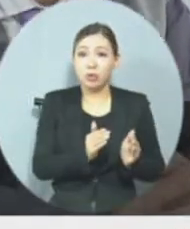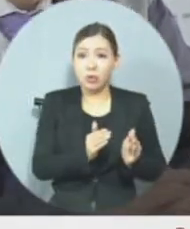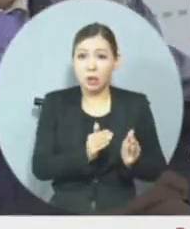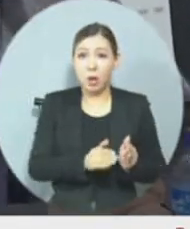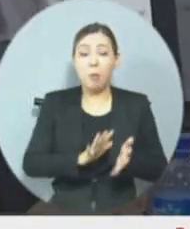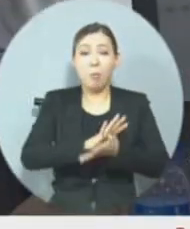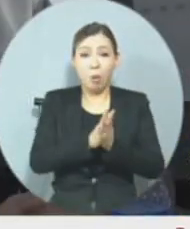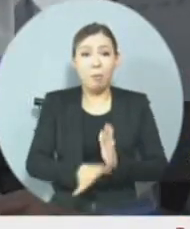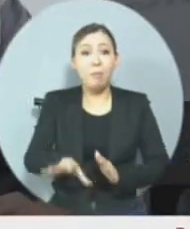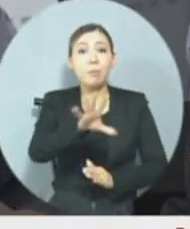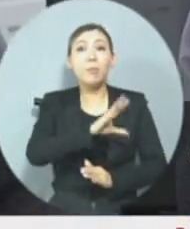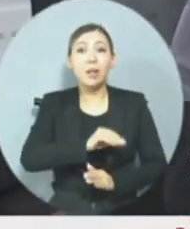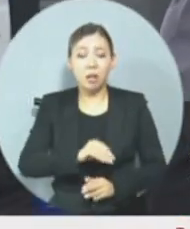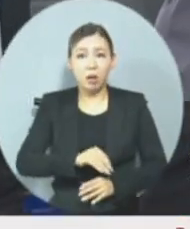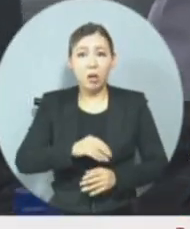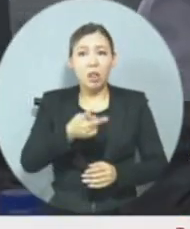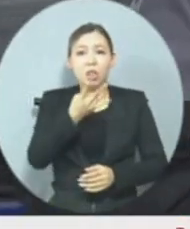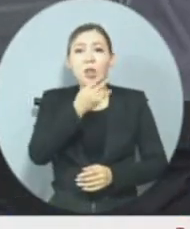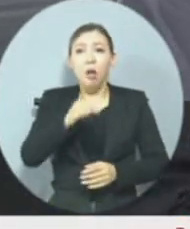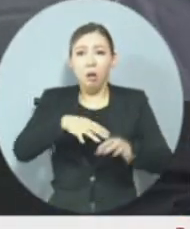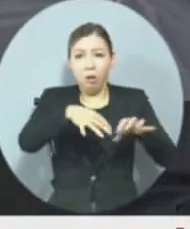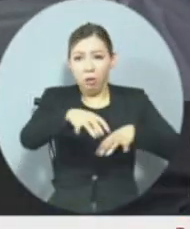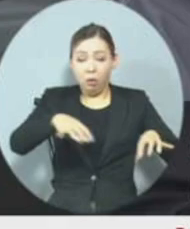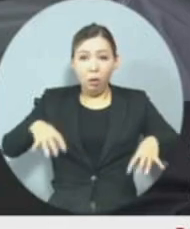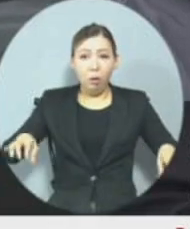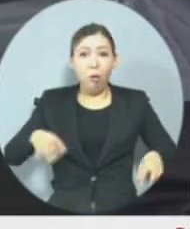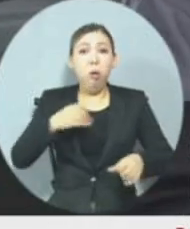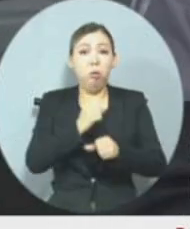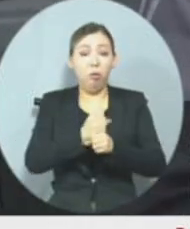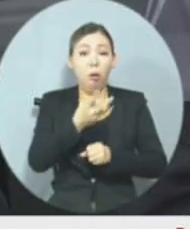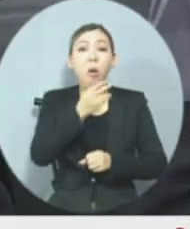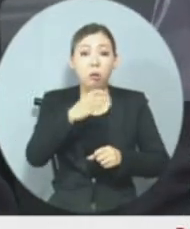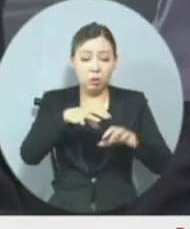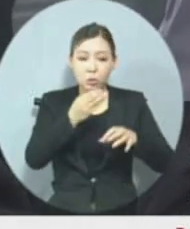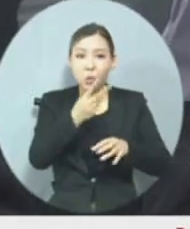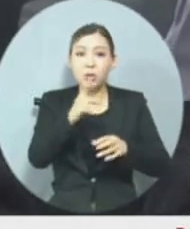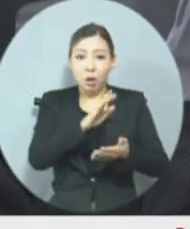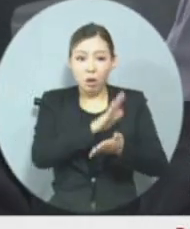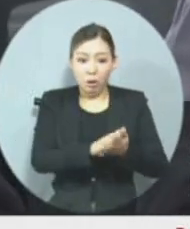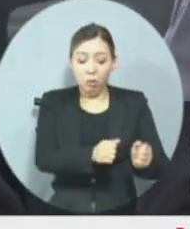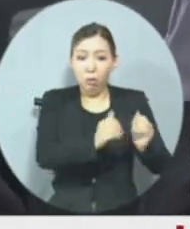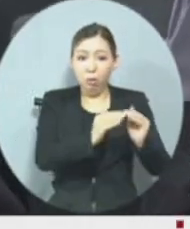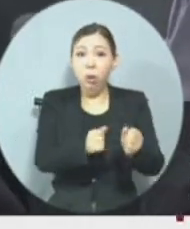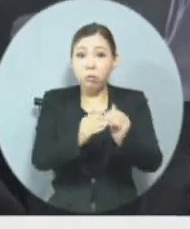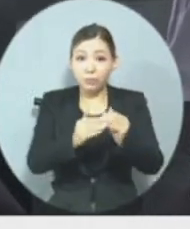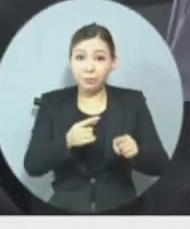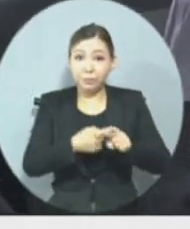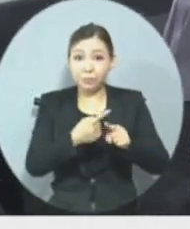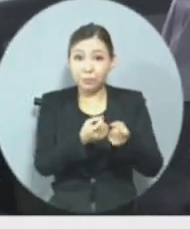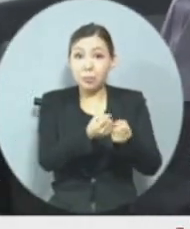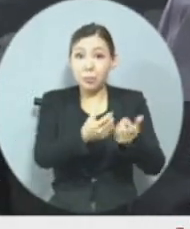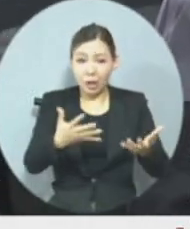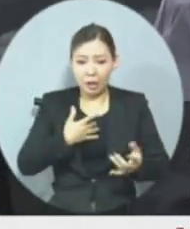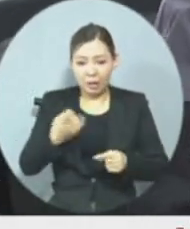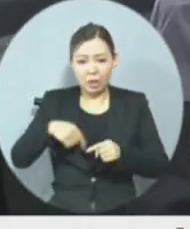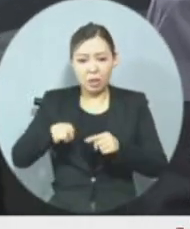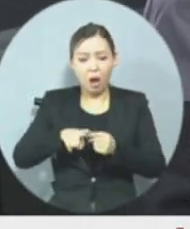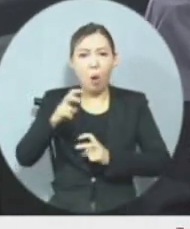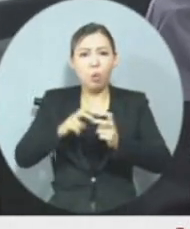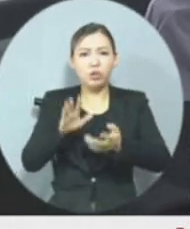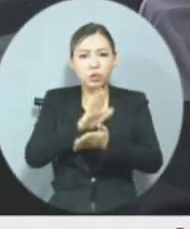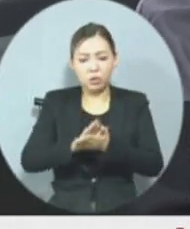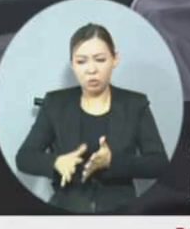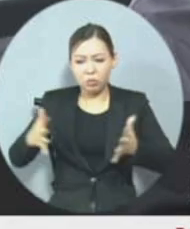бид нар одоо энэ нийт одоо энэ сүлжээний хэмжээг нэмэгдэх хэрэгэл бидний үйлдвэрлэж дийлэхгүй дахиад шинэ үйлдвэр барих хэрэгтэй болон